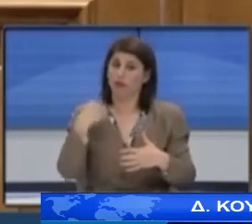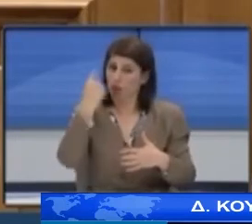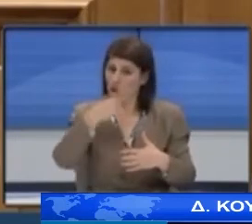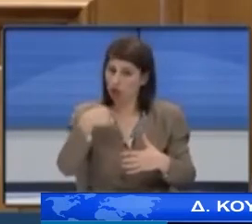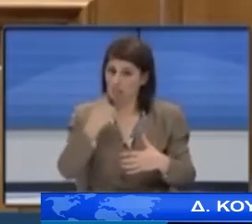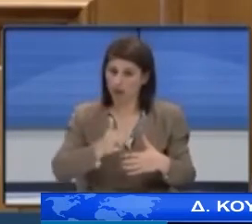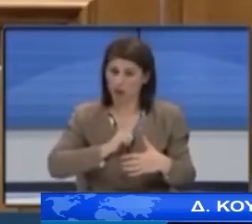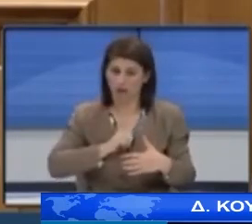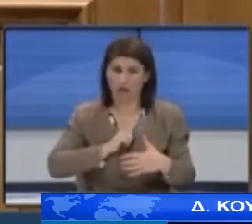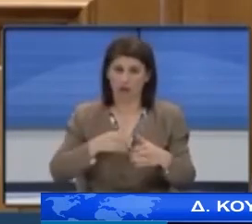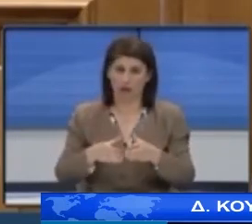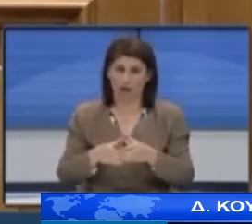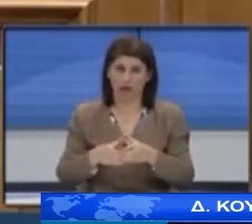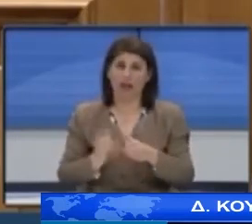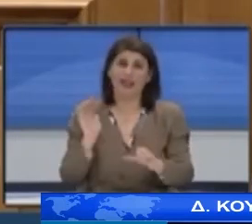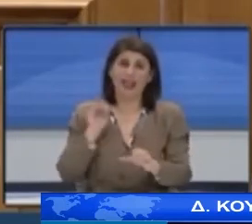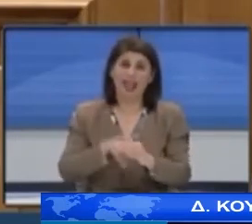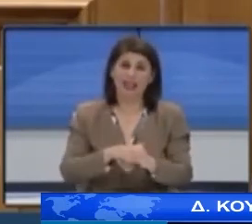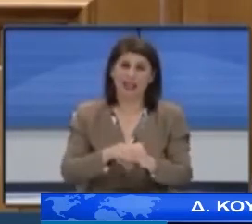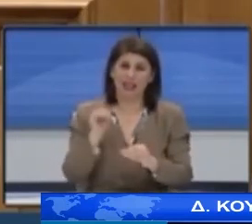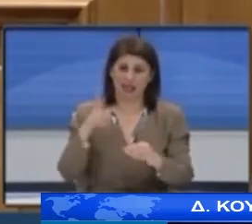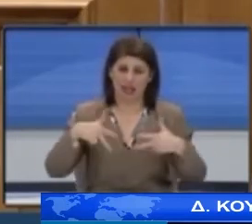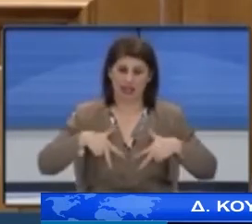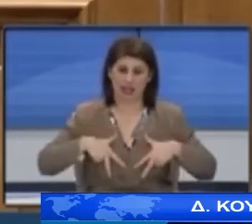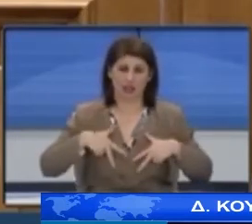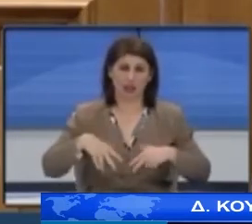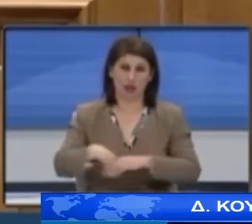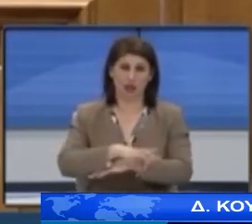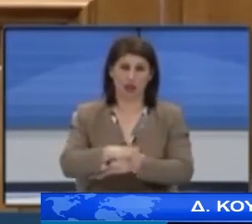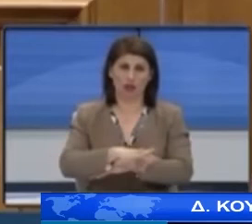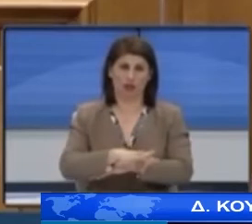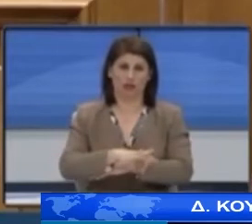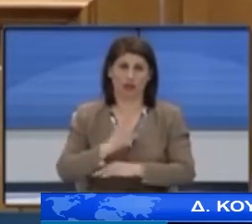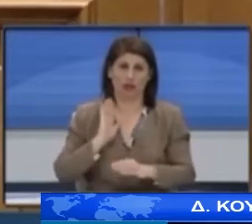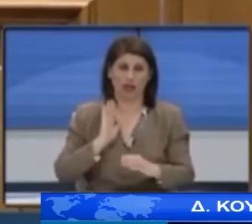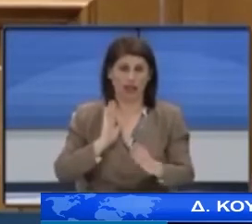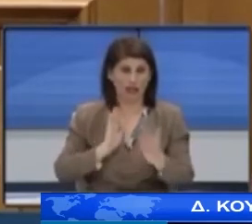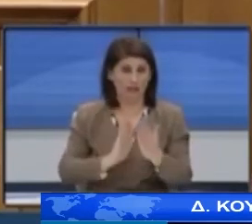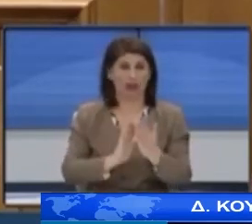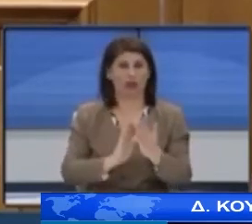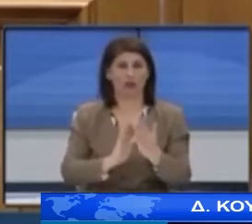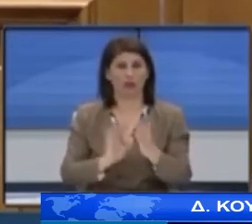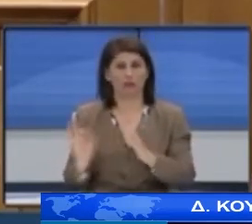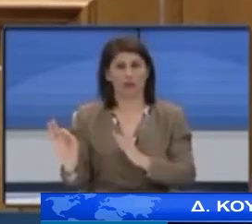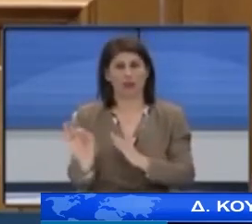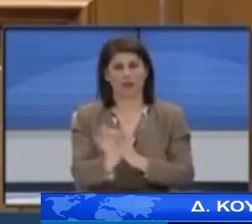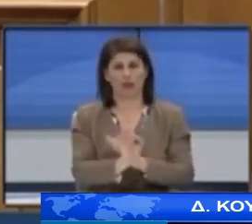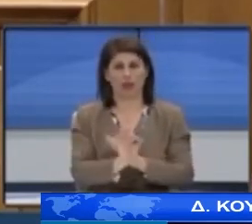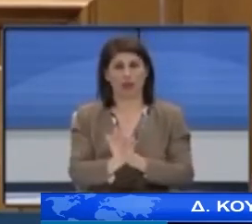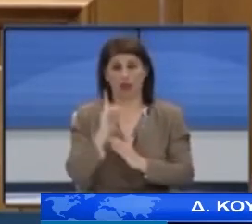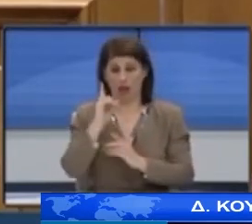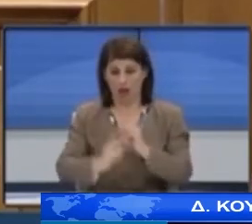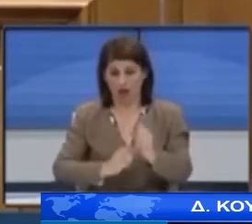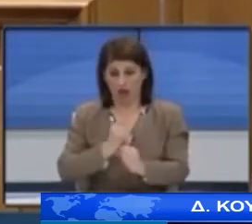του προσωπικού του ιδιωτικού τομέα και ένταξη σε ένα κρατικό σχέδιο για την αντιμετώπιση της πανδημίας. Ένα χρόνο